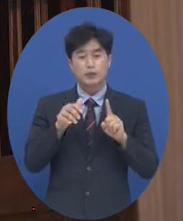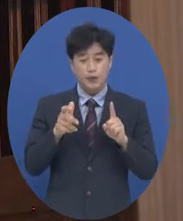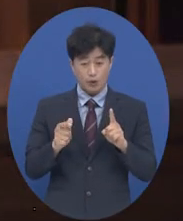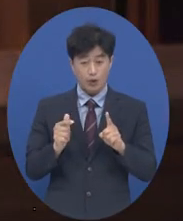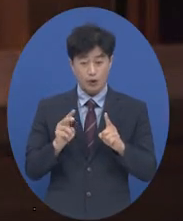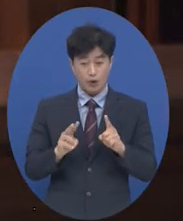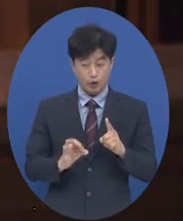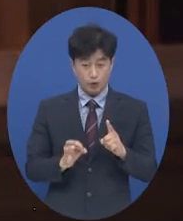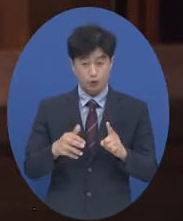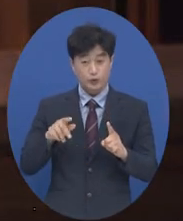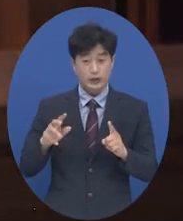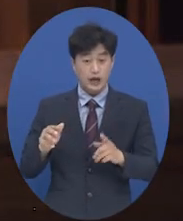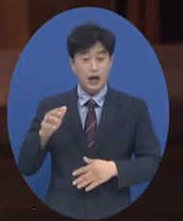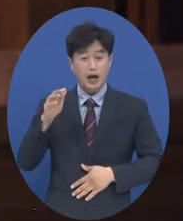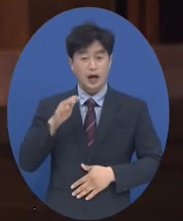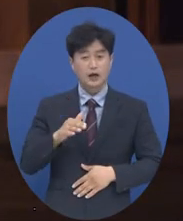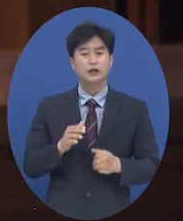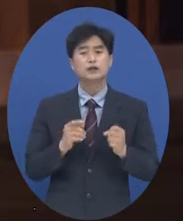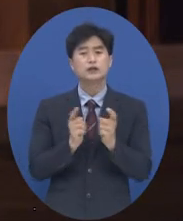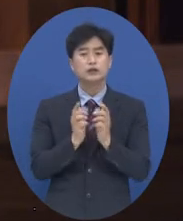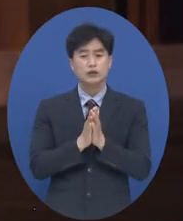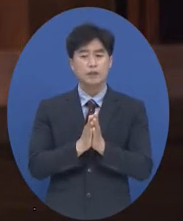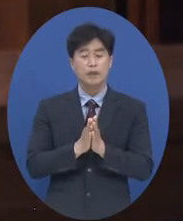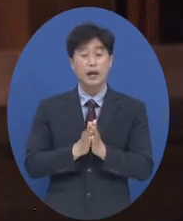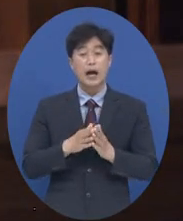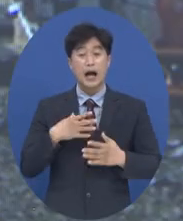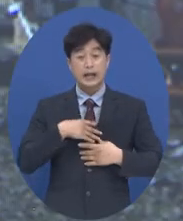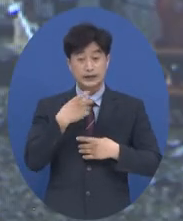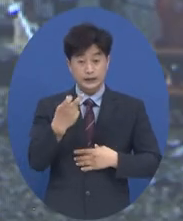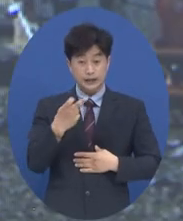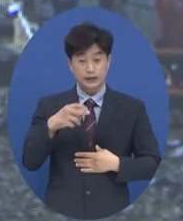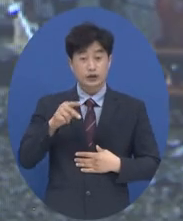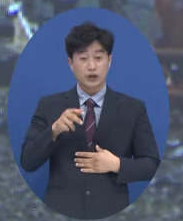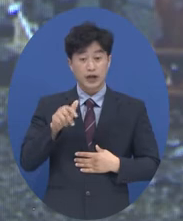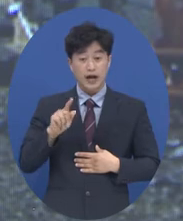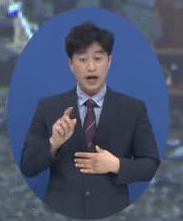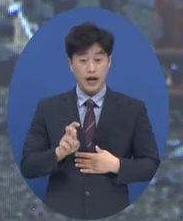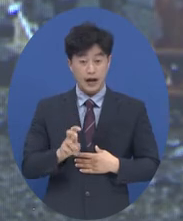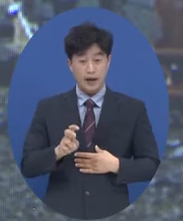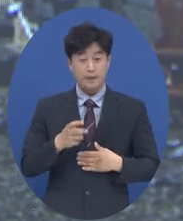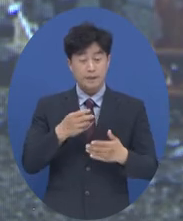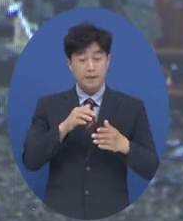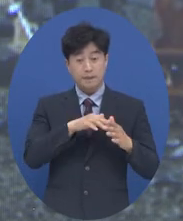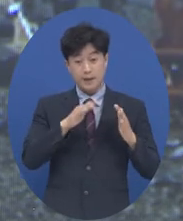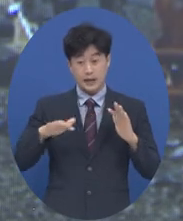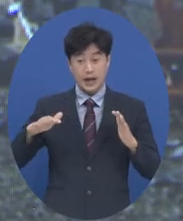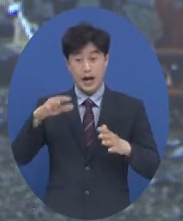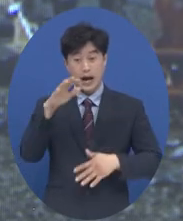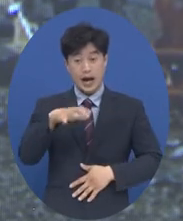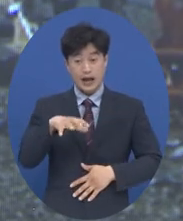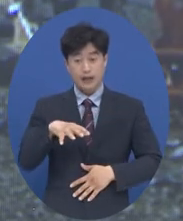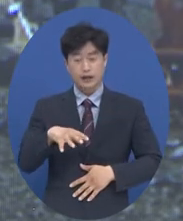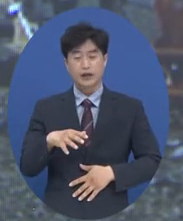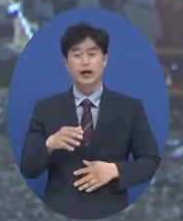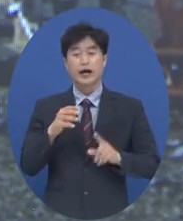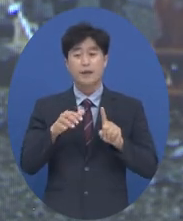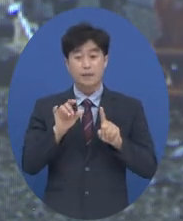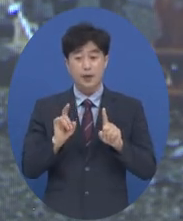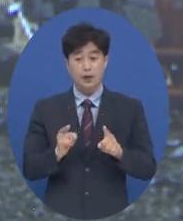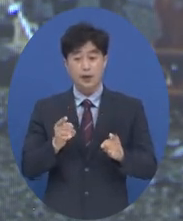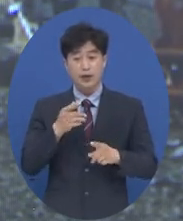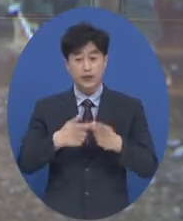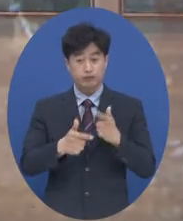표현했습니다. 작가가 실제 안산 대부도 성감선착장 해안가에서 한 평짜리 판잣집을 지어